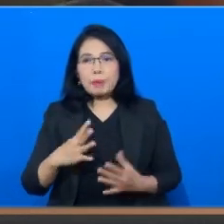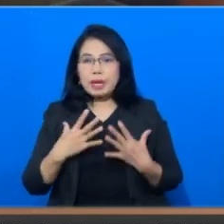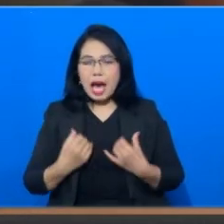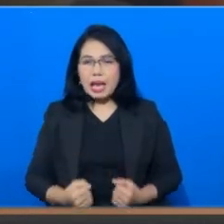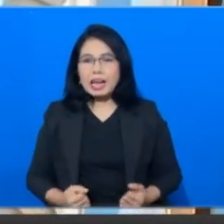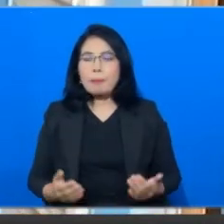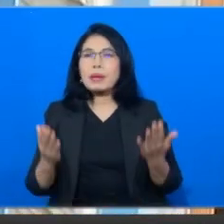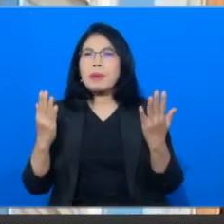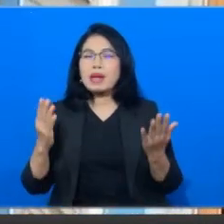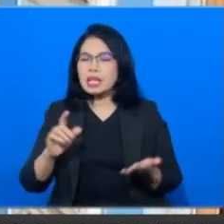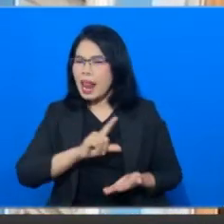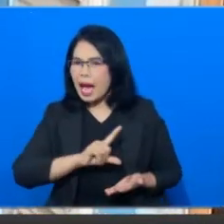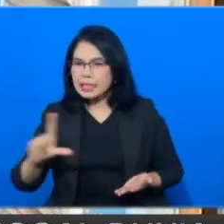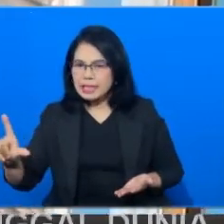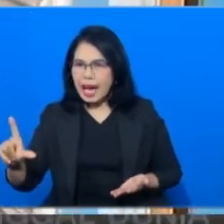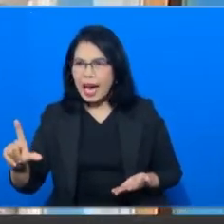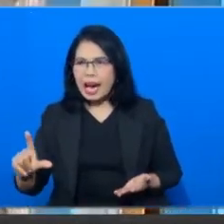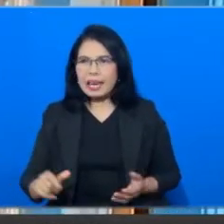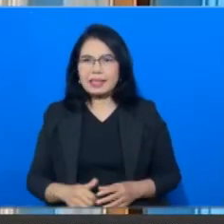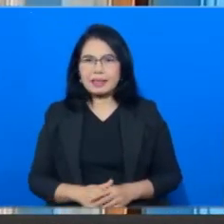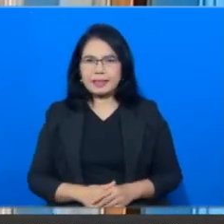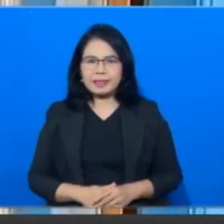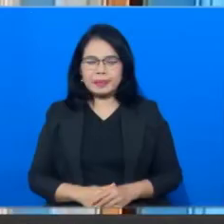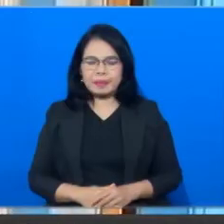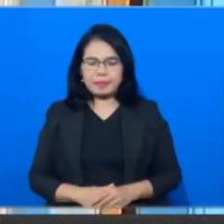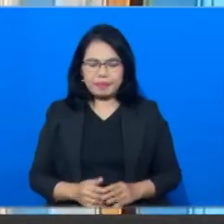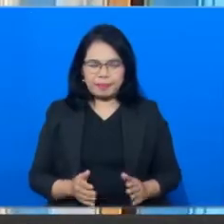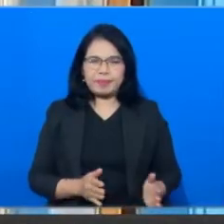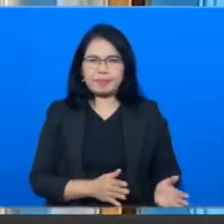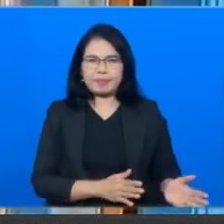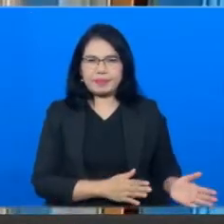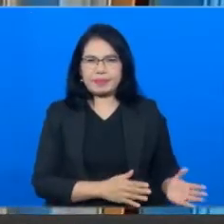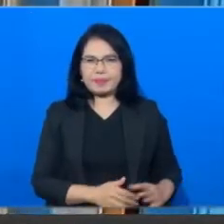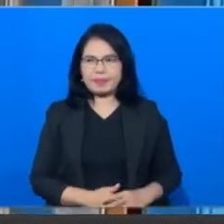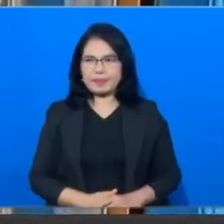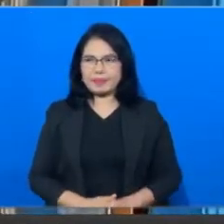ibadahnya berjalan lancar dan menjadi haji mabrur. Tim Liputan CNN Indonesia.